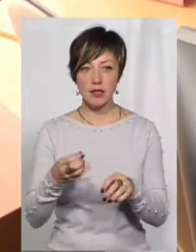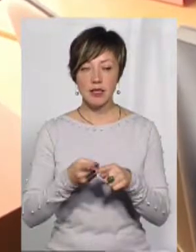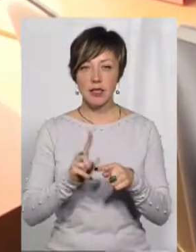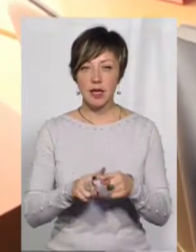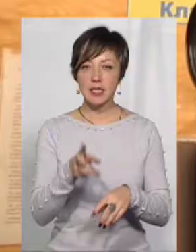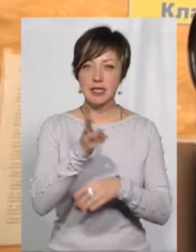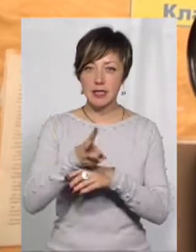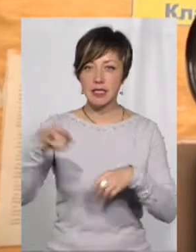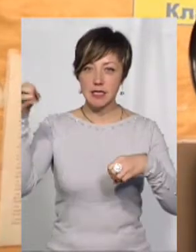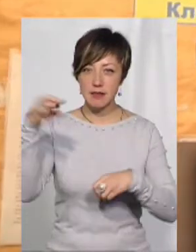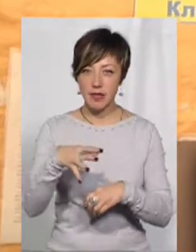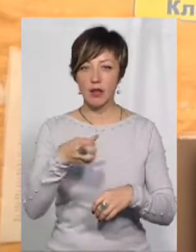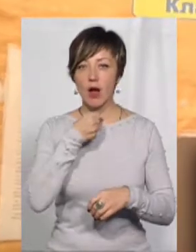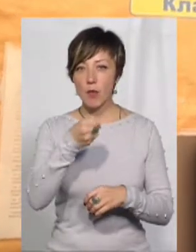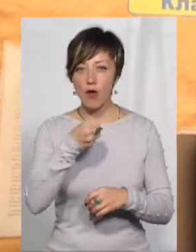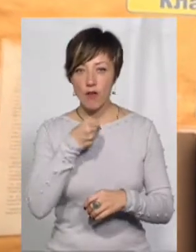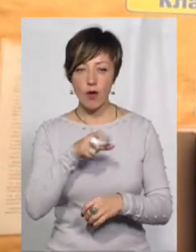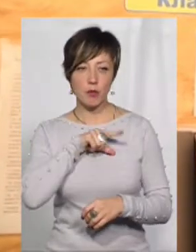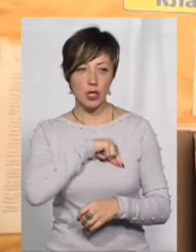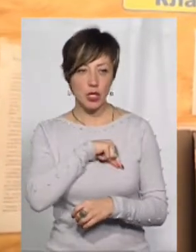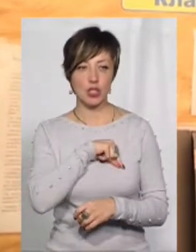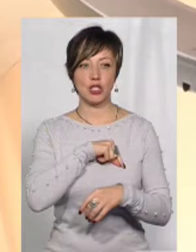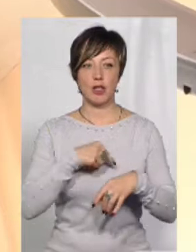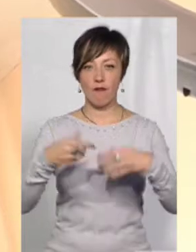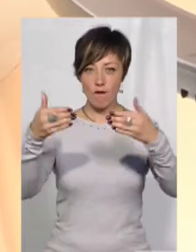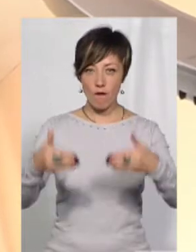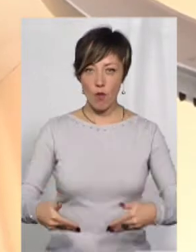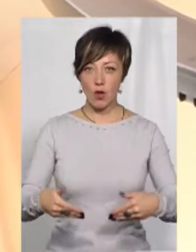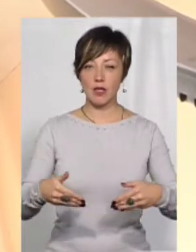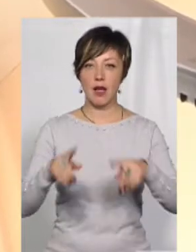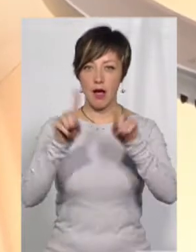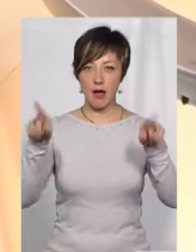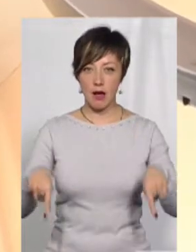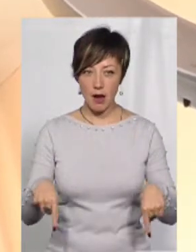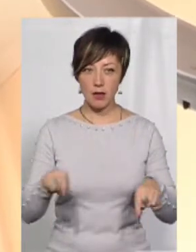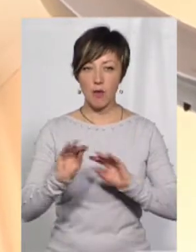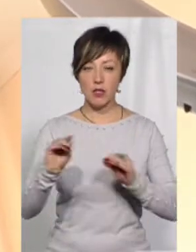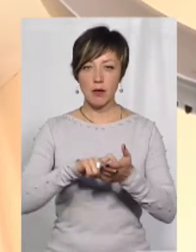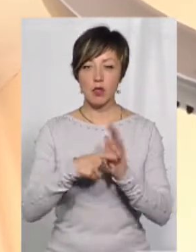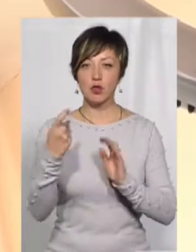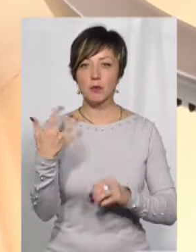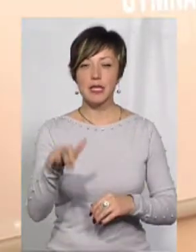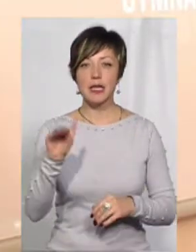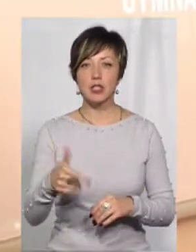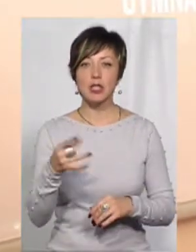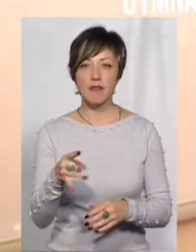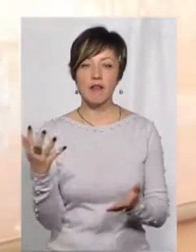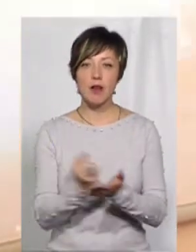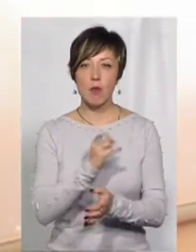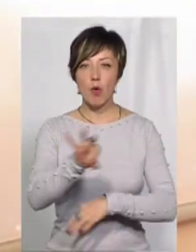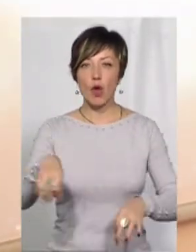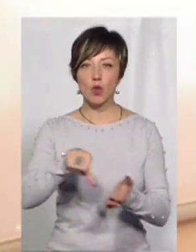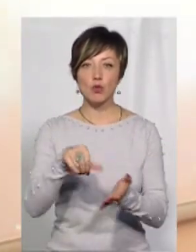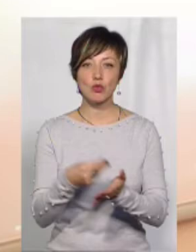штативи, фотокамера та мікрофон, дві петлички, фон, екран, принтер та облаштування кабінету. На це все витратили 150 тисяч гривень, виграних в проєкті